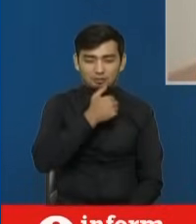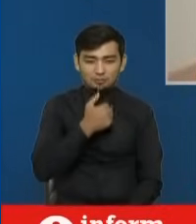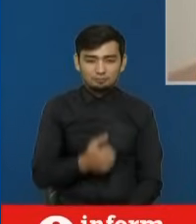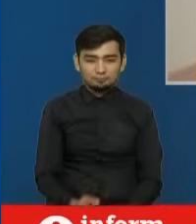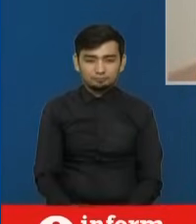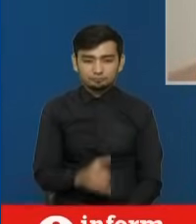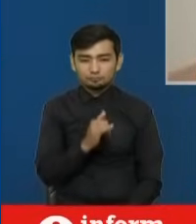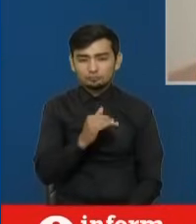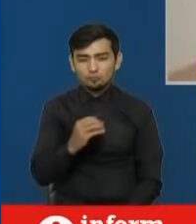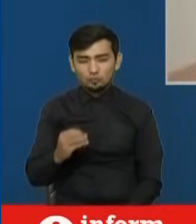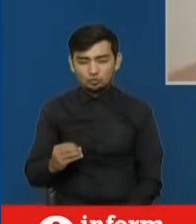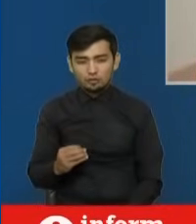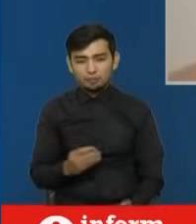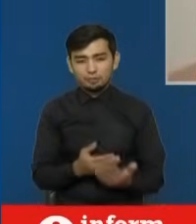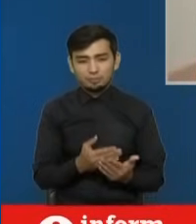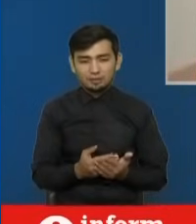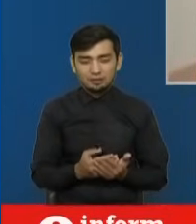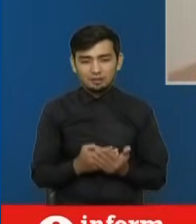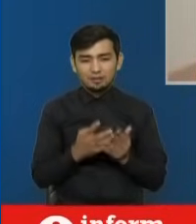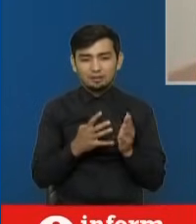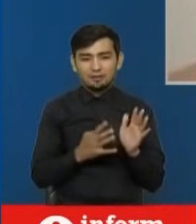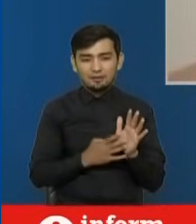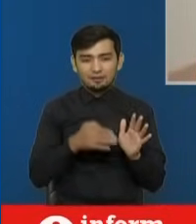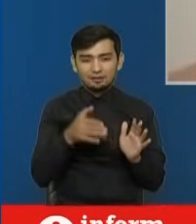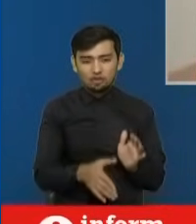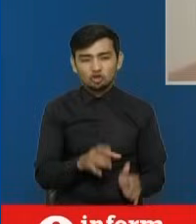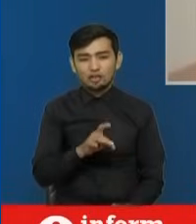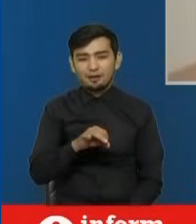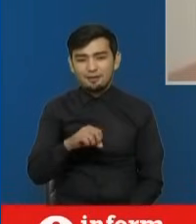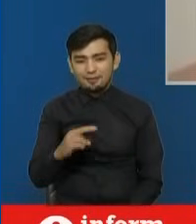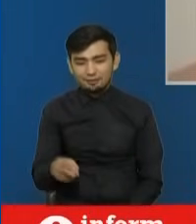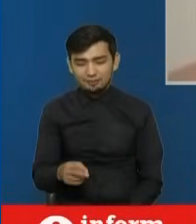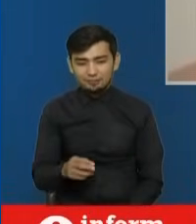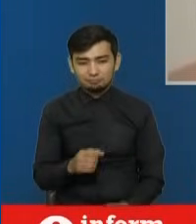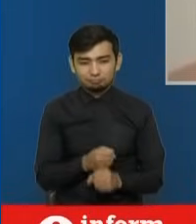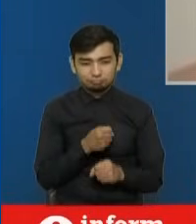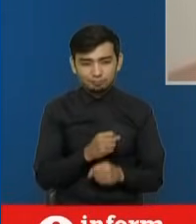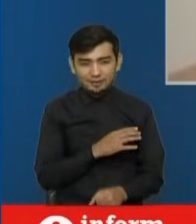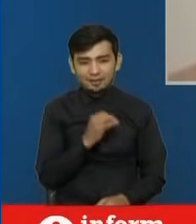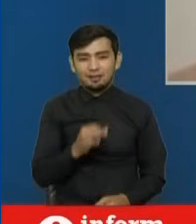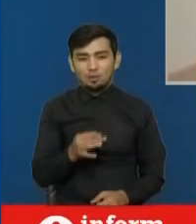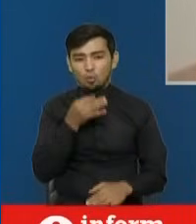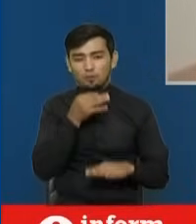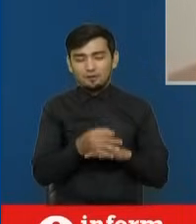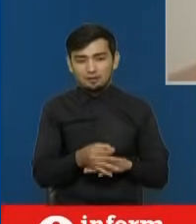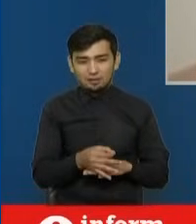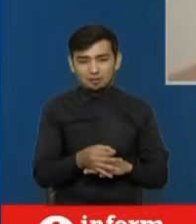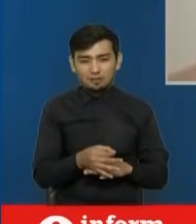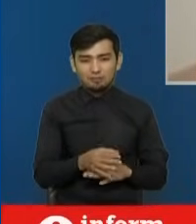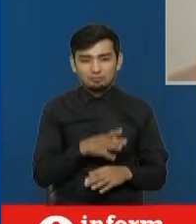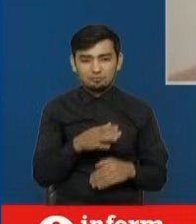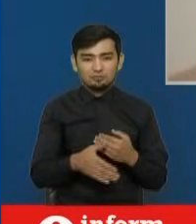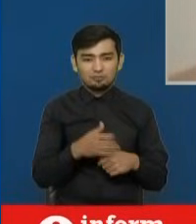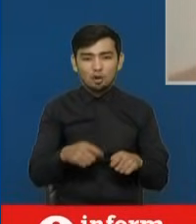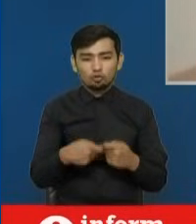года более 9000 проведено и привлечено административно ответственности за